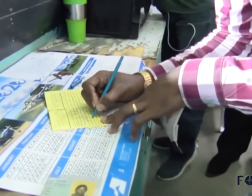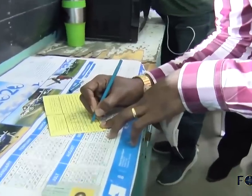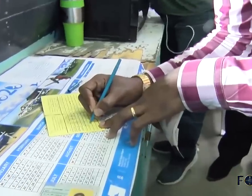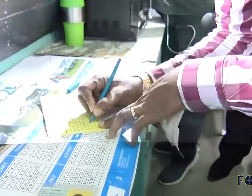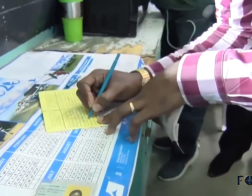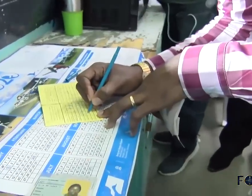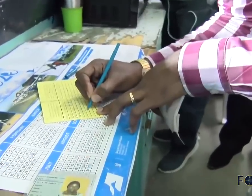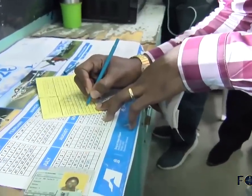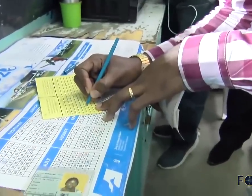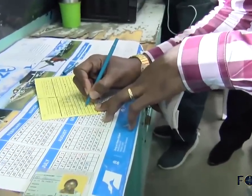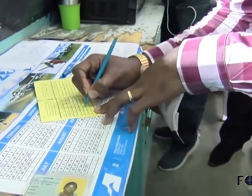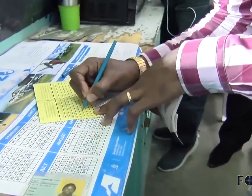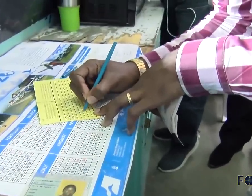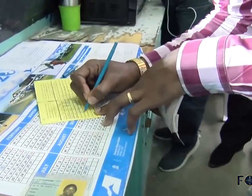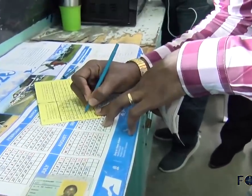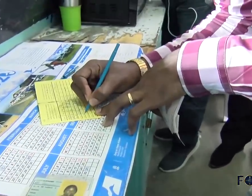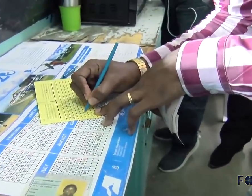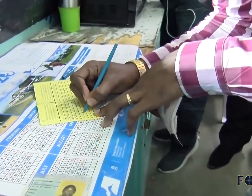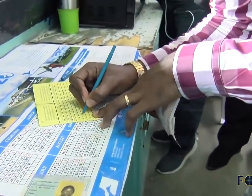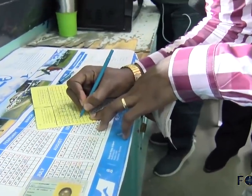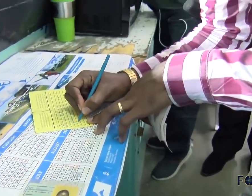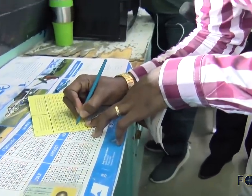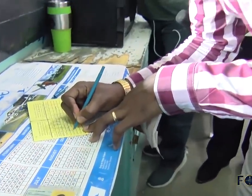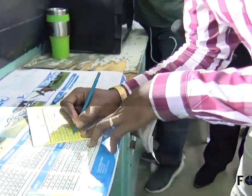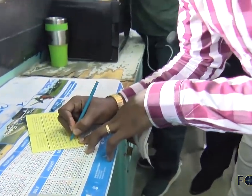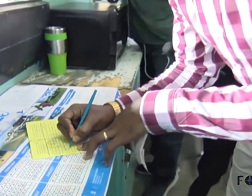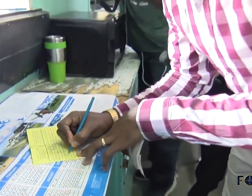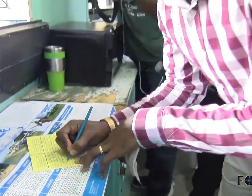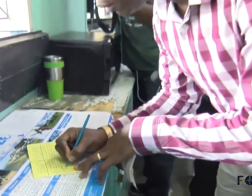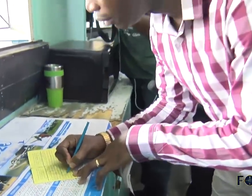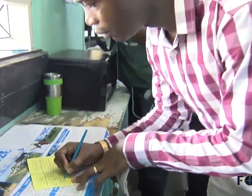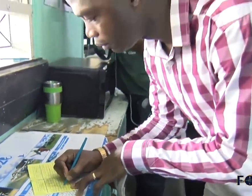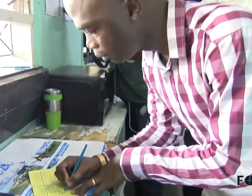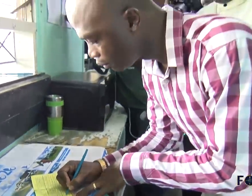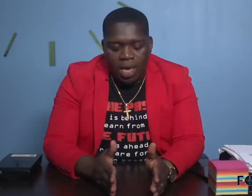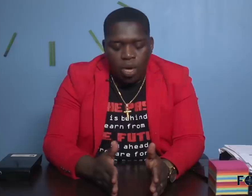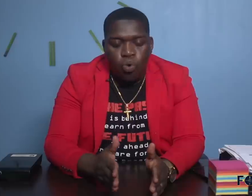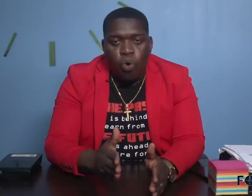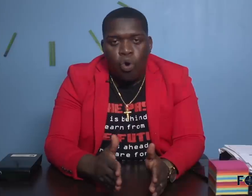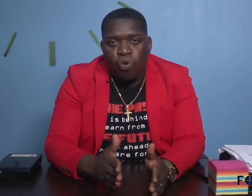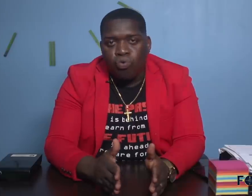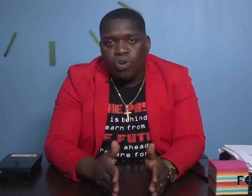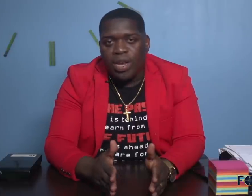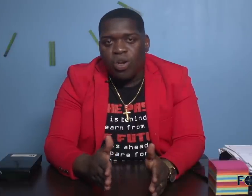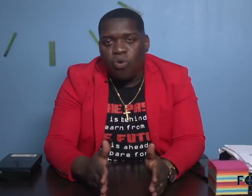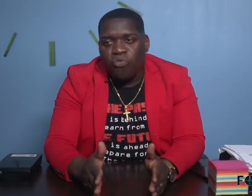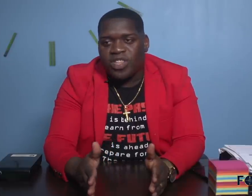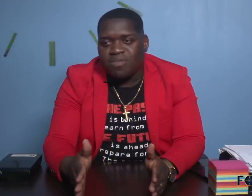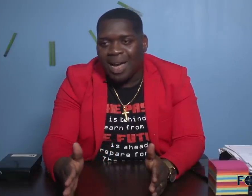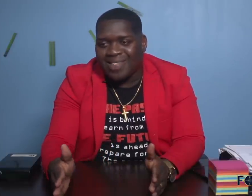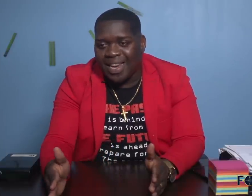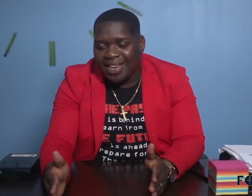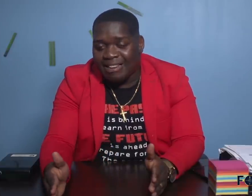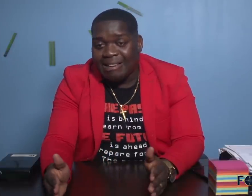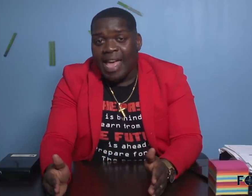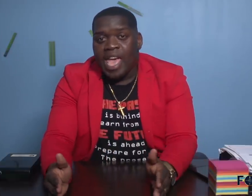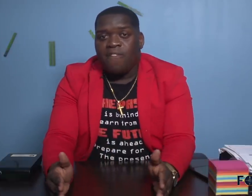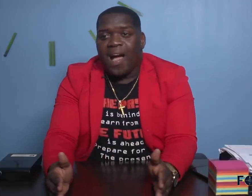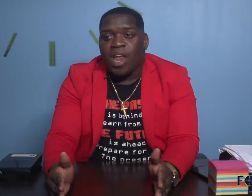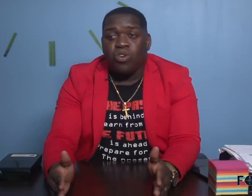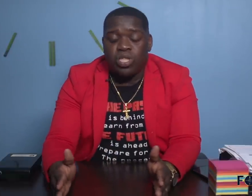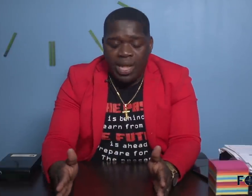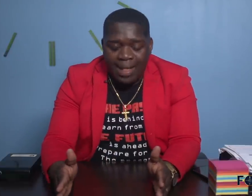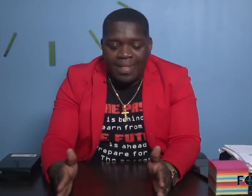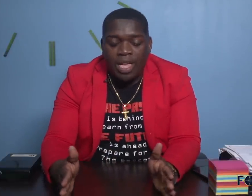zeggen, mijn accidents maar, zijn een loop naar alle respecten. Kom meki u horu nu na de COVID maatregel.